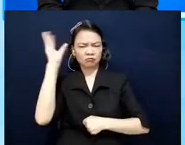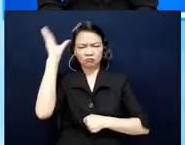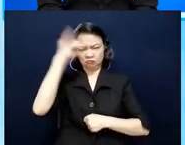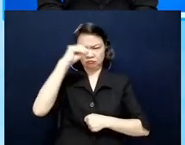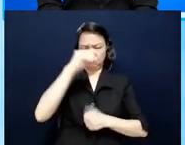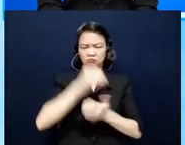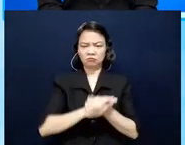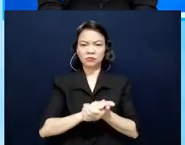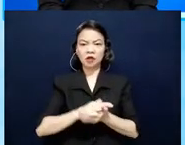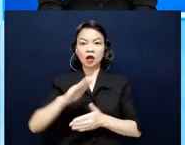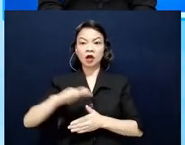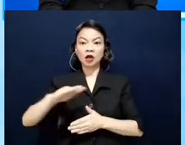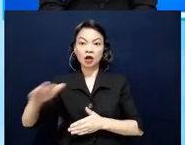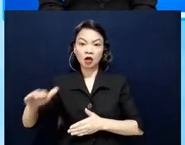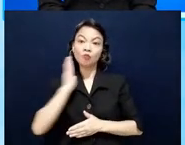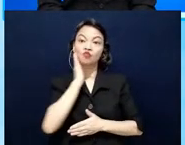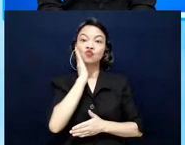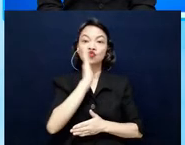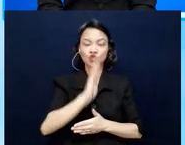muda